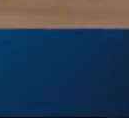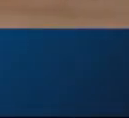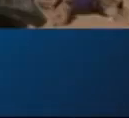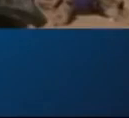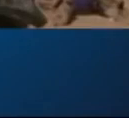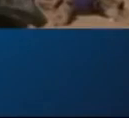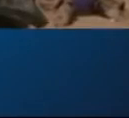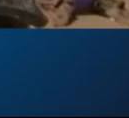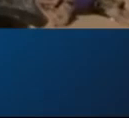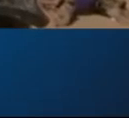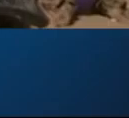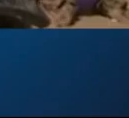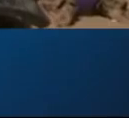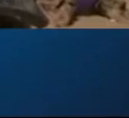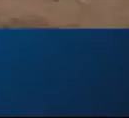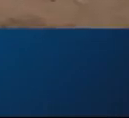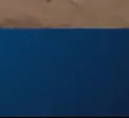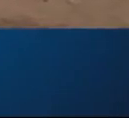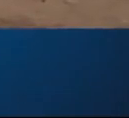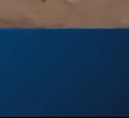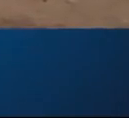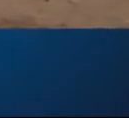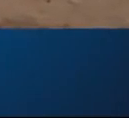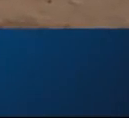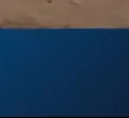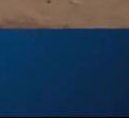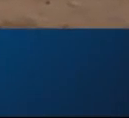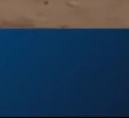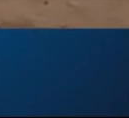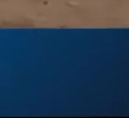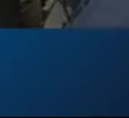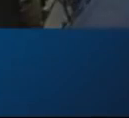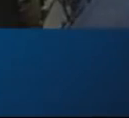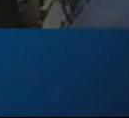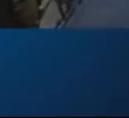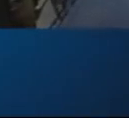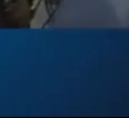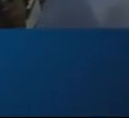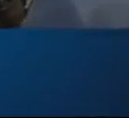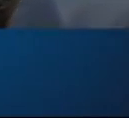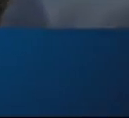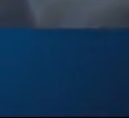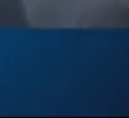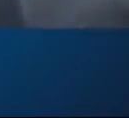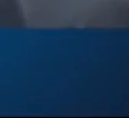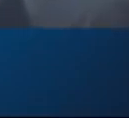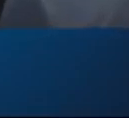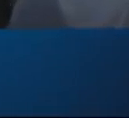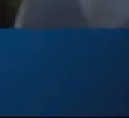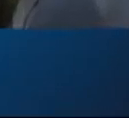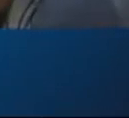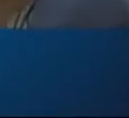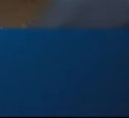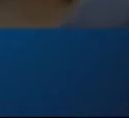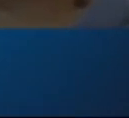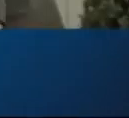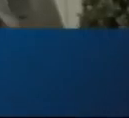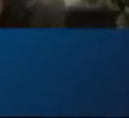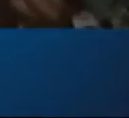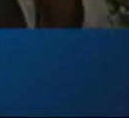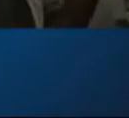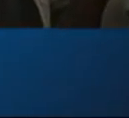À Addis Abeba, en Éthiopie, les pourparlers visant à un cessez-le-feu au Soudan du Sud semblent piétiner. Le gouvernement de Salva Kiir